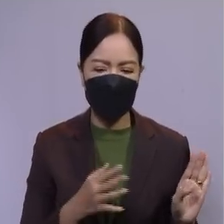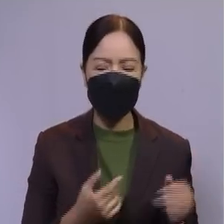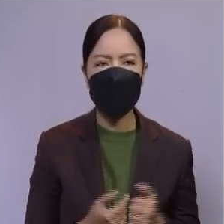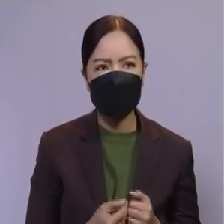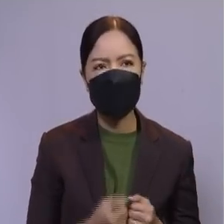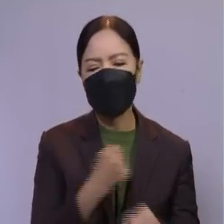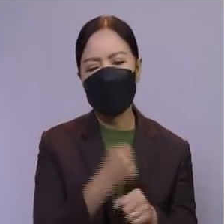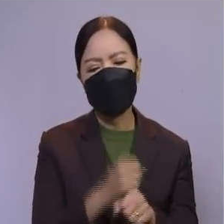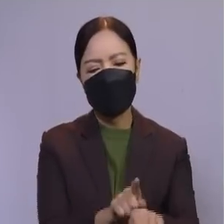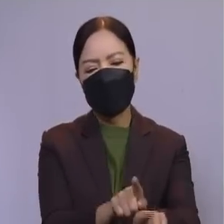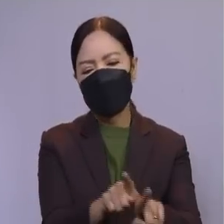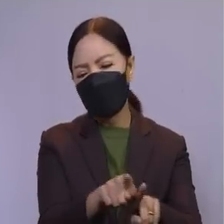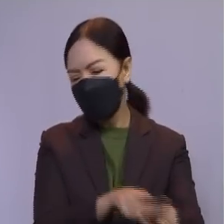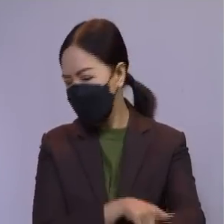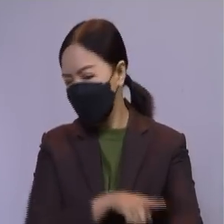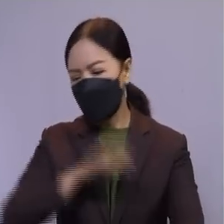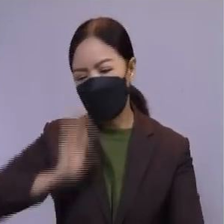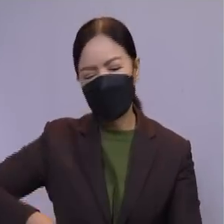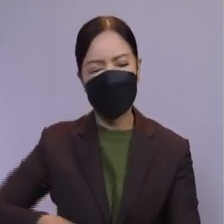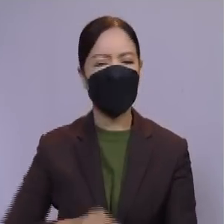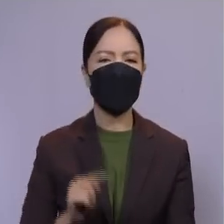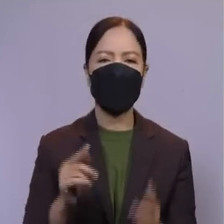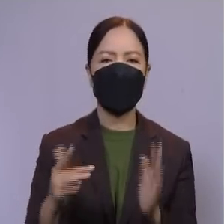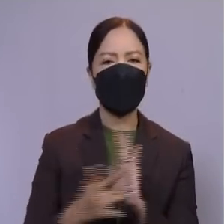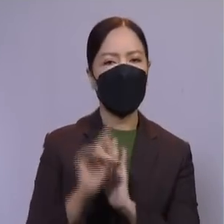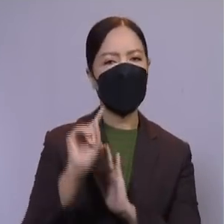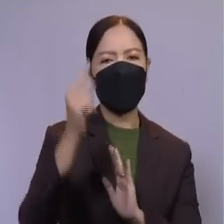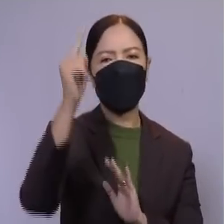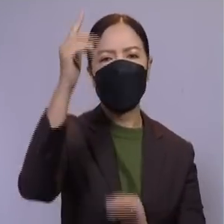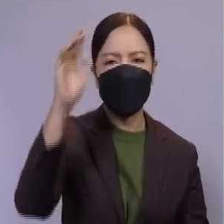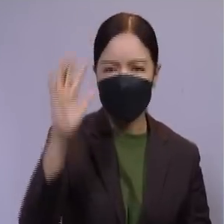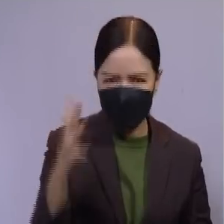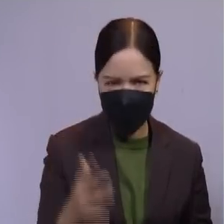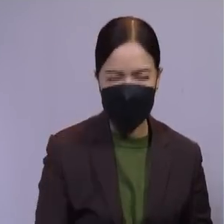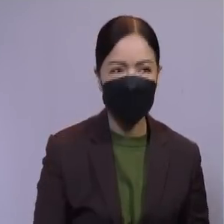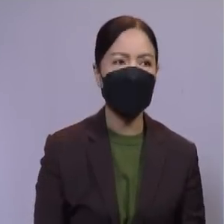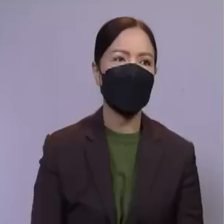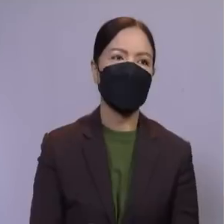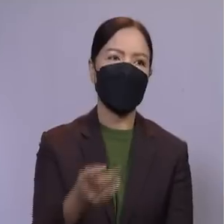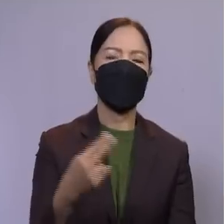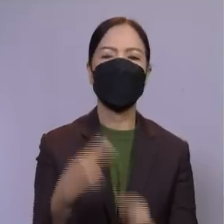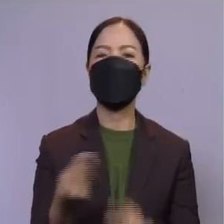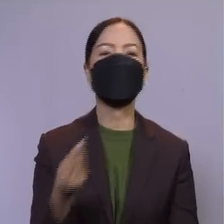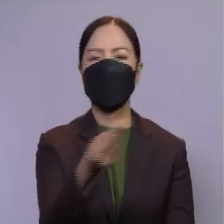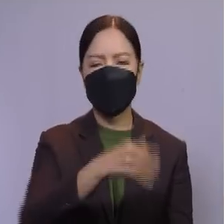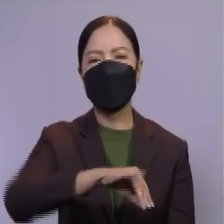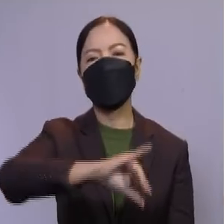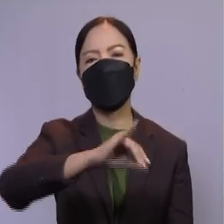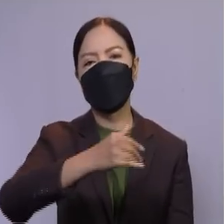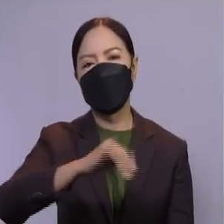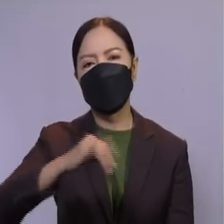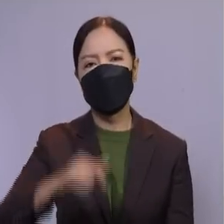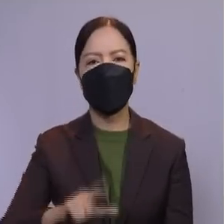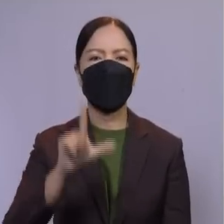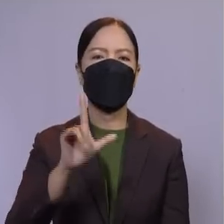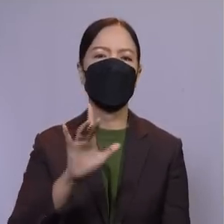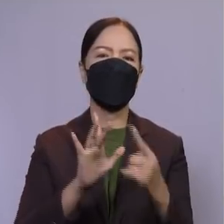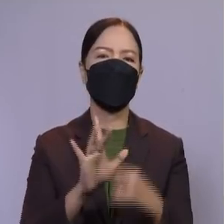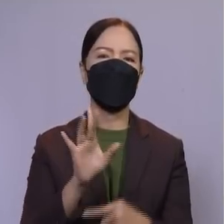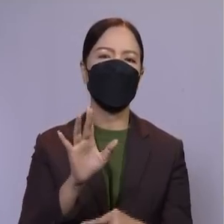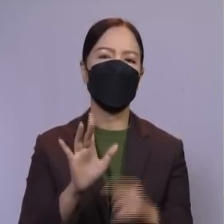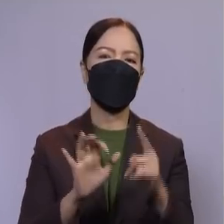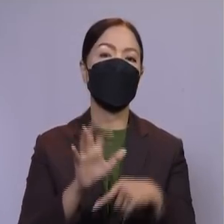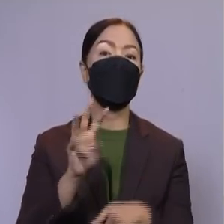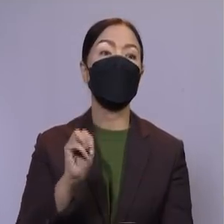ภาพการทำงานที่ล่าช้าตกยุคไม่ทันสมัยก็เลยได้ฉายานี้ไปว่าลุ่มๆดอนๆนะคะท่านต่อไปนะครับ